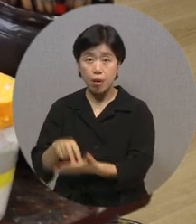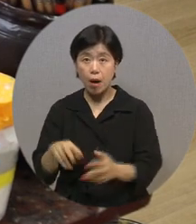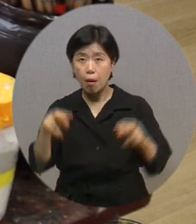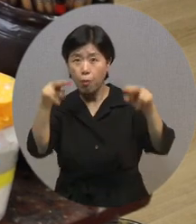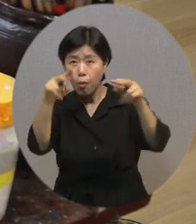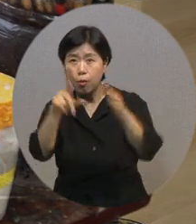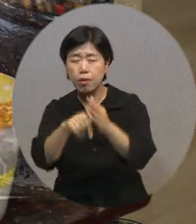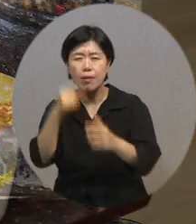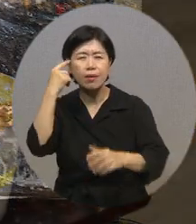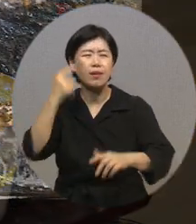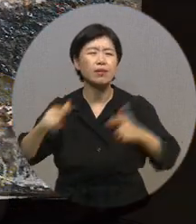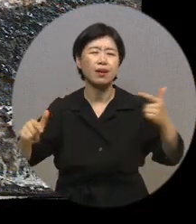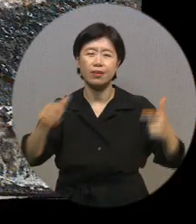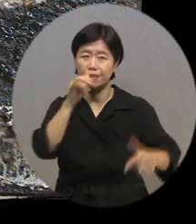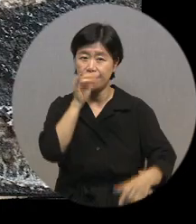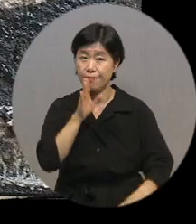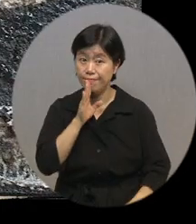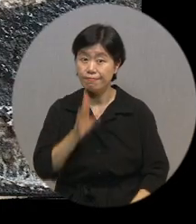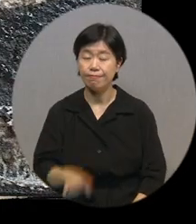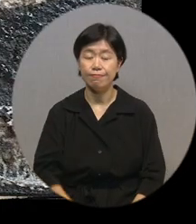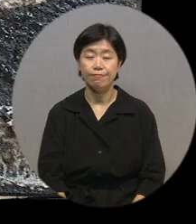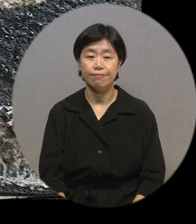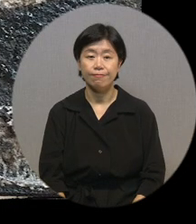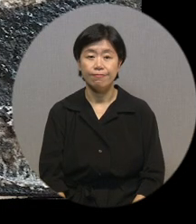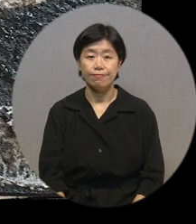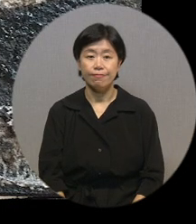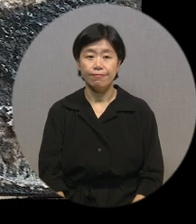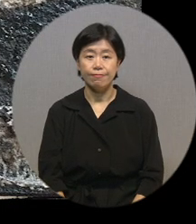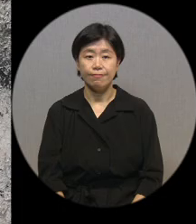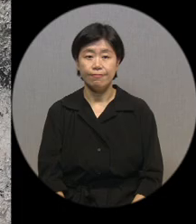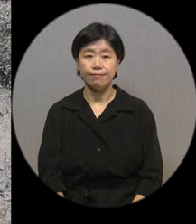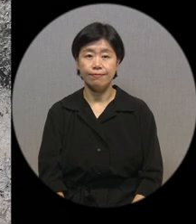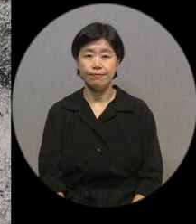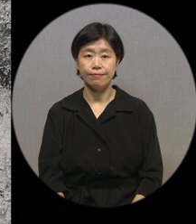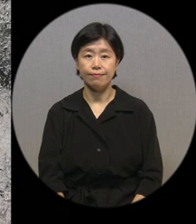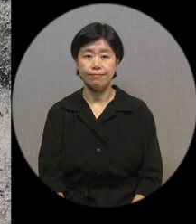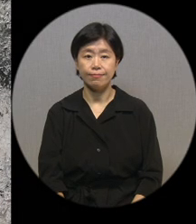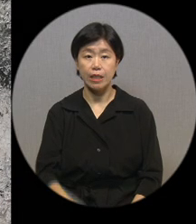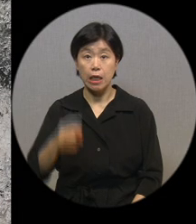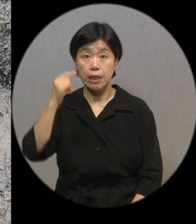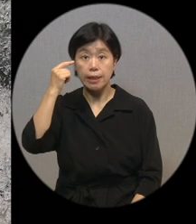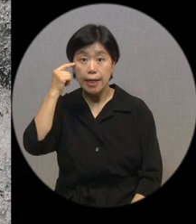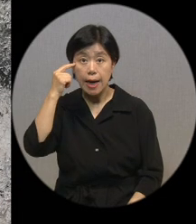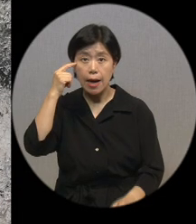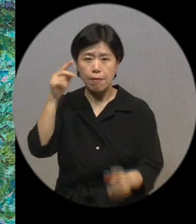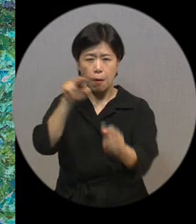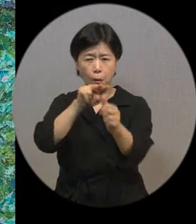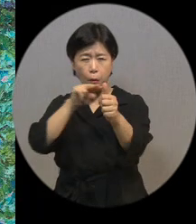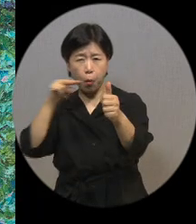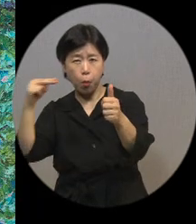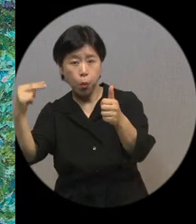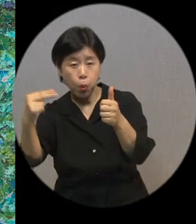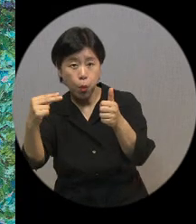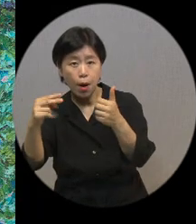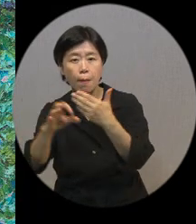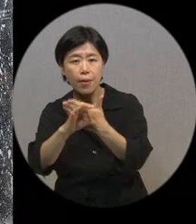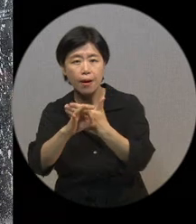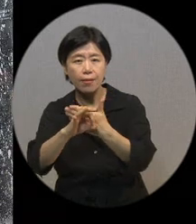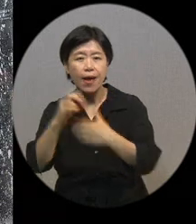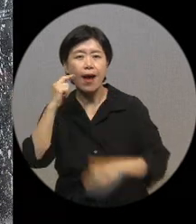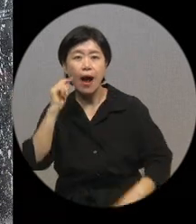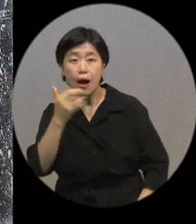어디에 두느냐에 따라서도 천차만별이 됩니다. 관점을 조금만 달리하면 아름다운